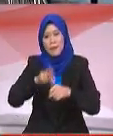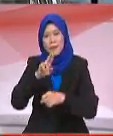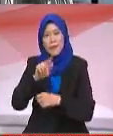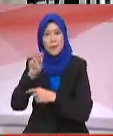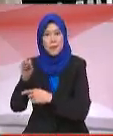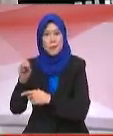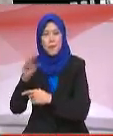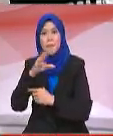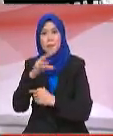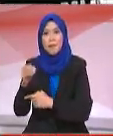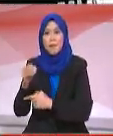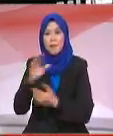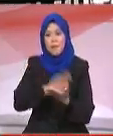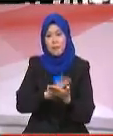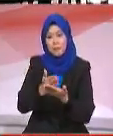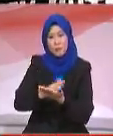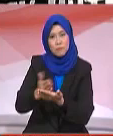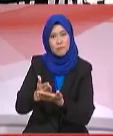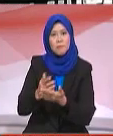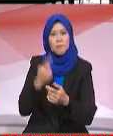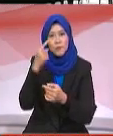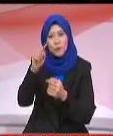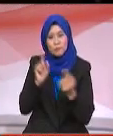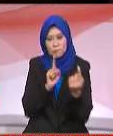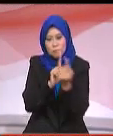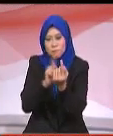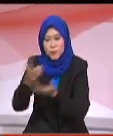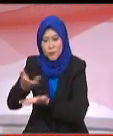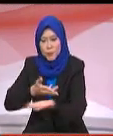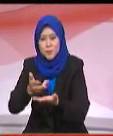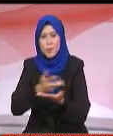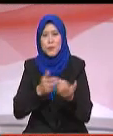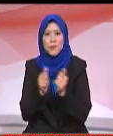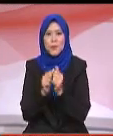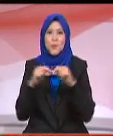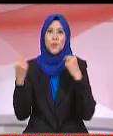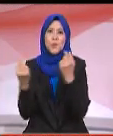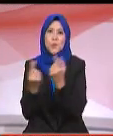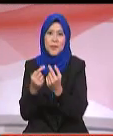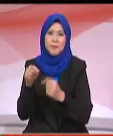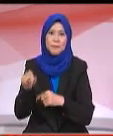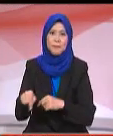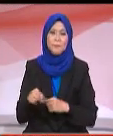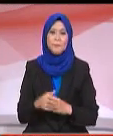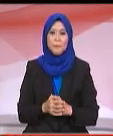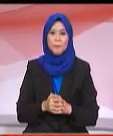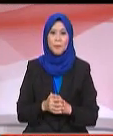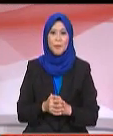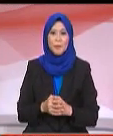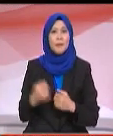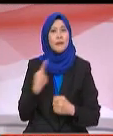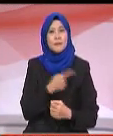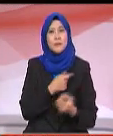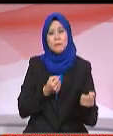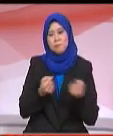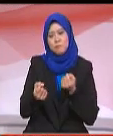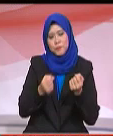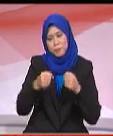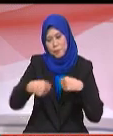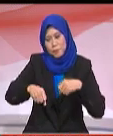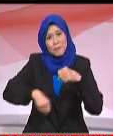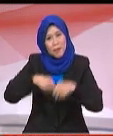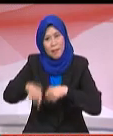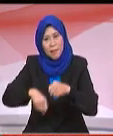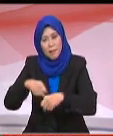Jalanan Ipoh mendekati golongan itu. Kita JV dengan Dapur Jalanan dan kami juga akan ride around dan bagi toiletries dekat